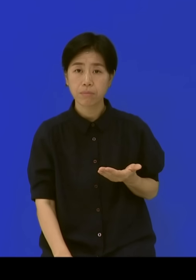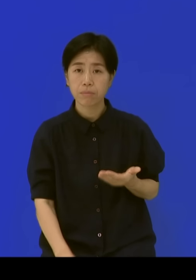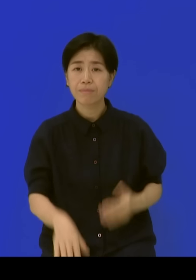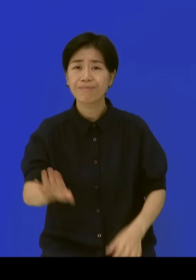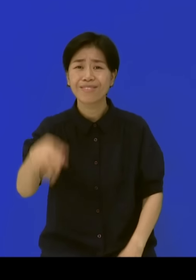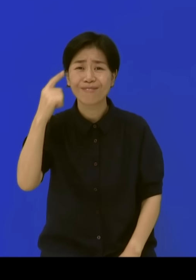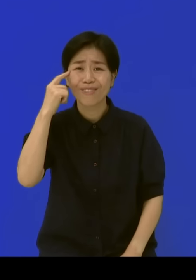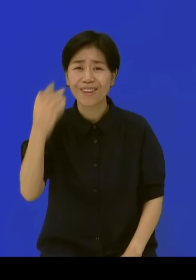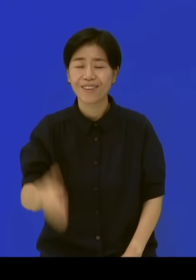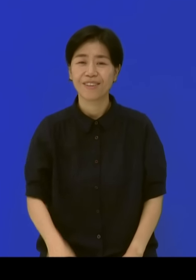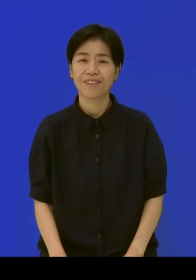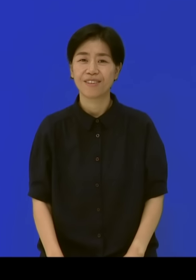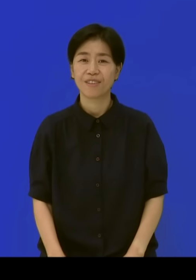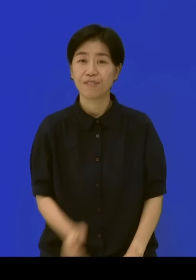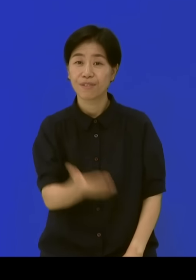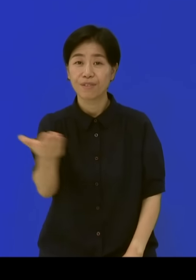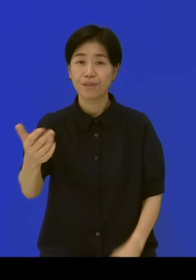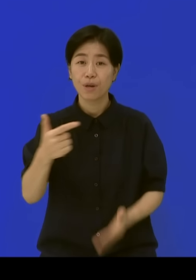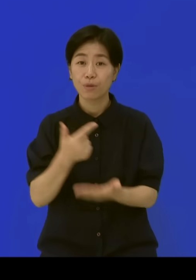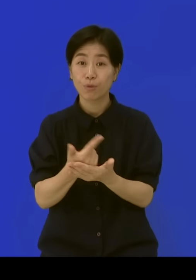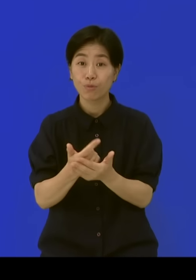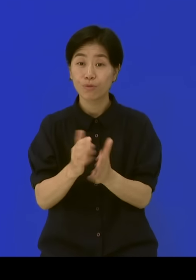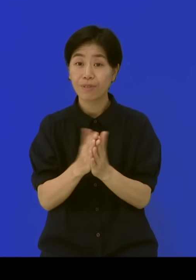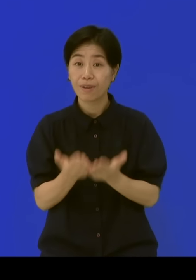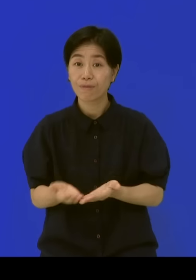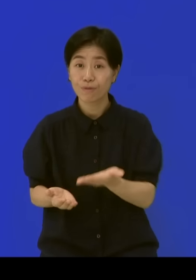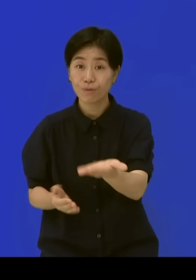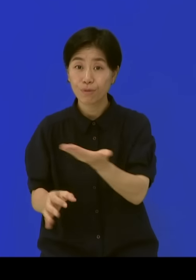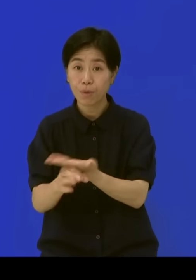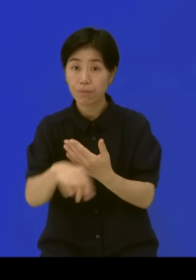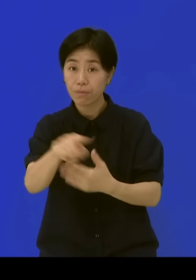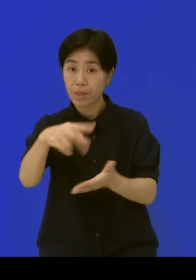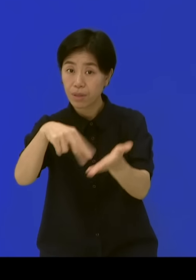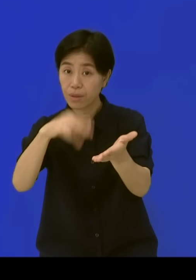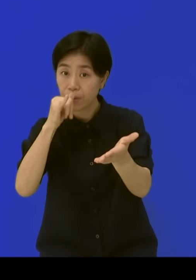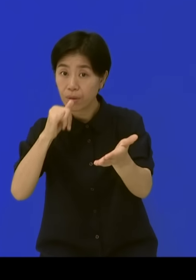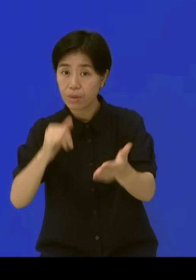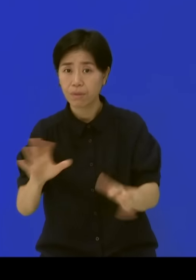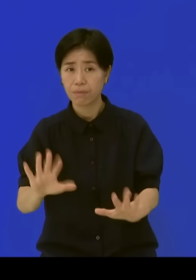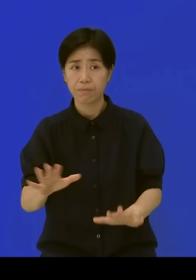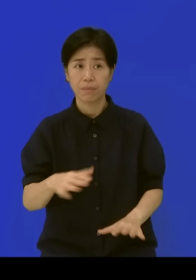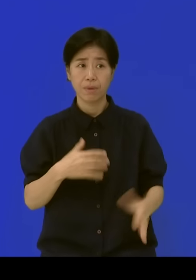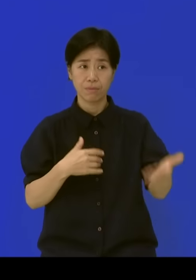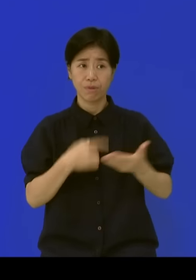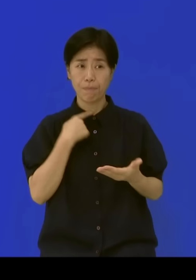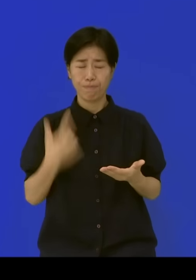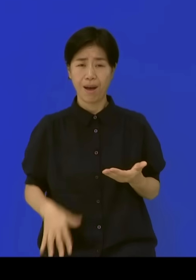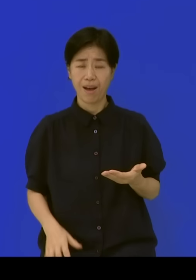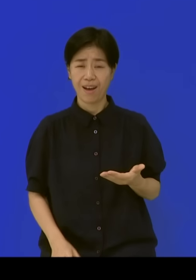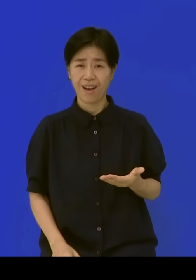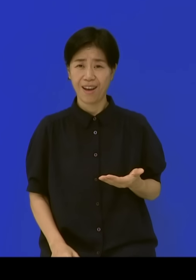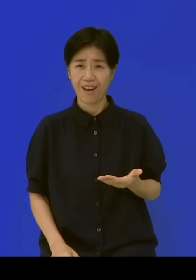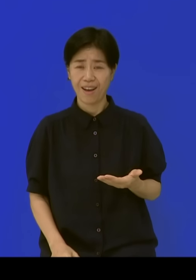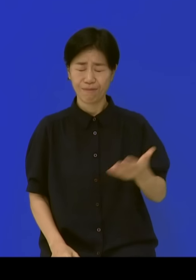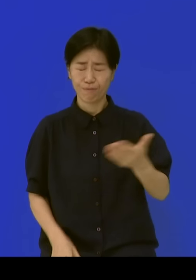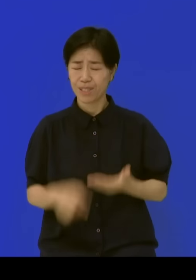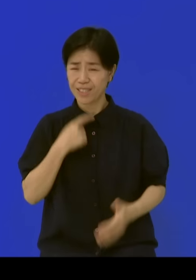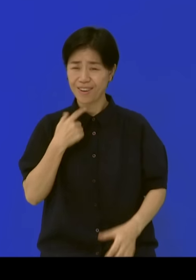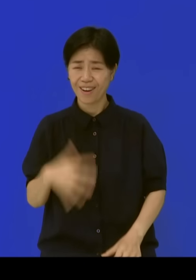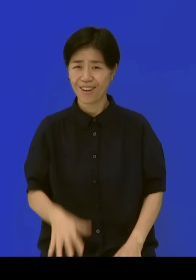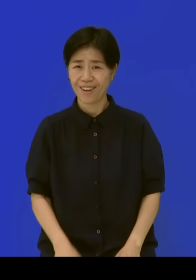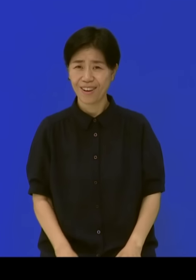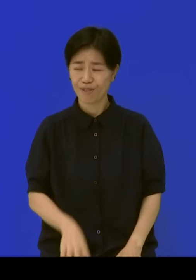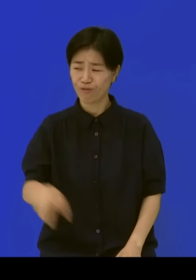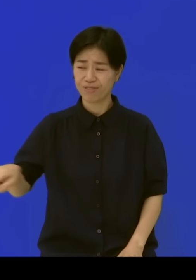하나 여쭤볼게요. 예. 논문을 이렇게 받으면 읽으시나요? 아니요. 그렇죠. 논문 저한테 주지 않는데. 받아본 적도 없습니다. 예. 아,